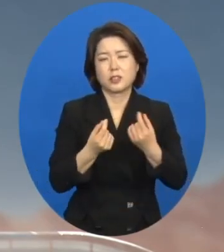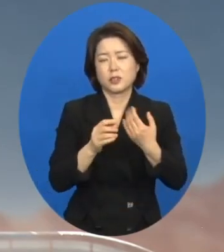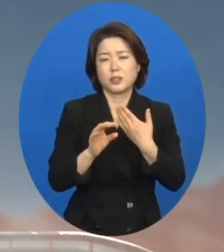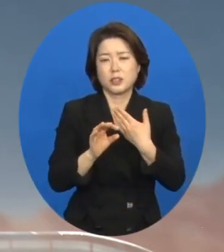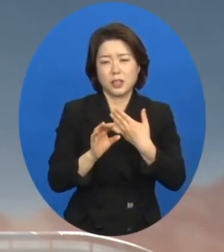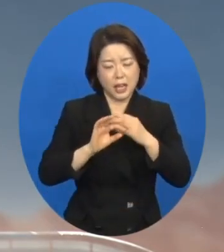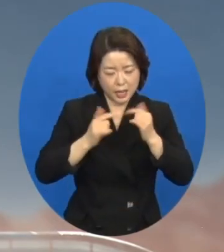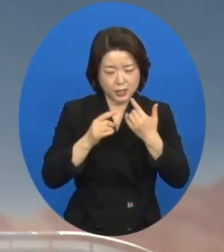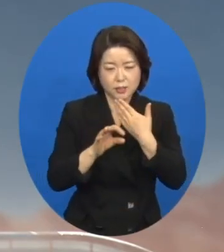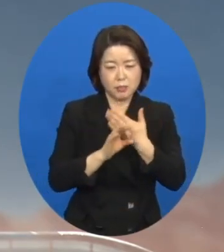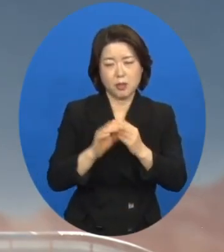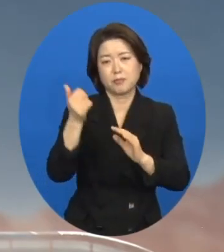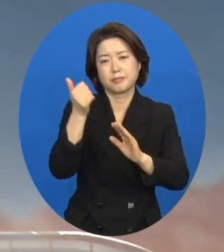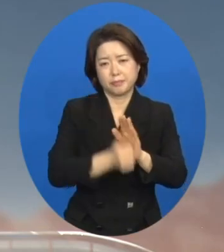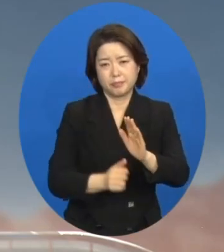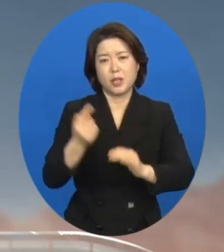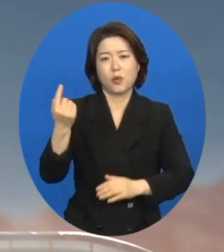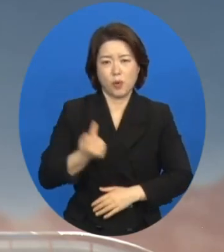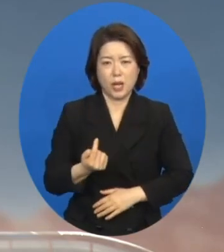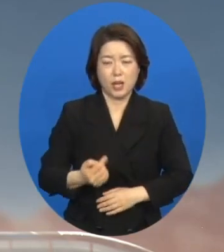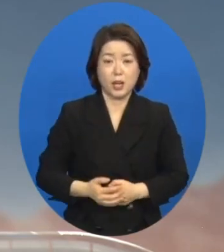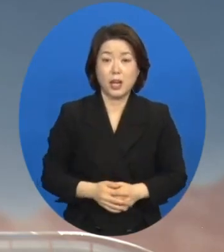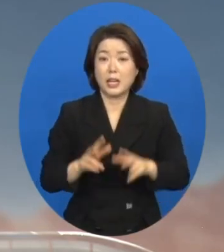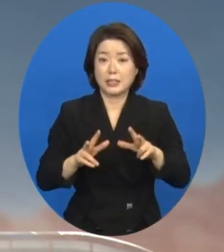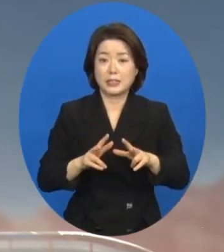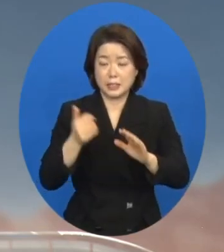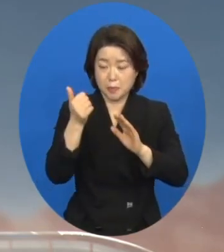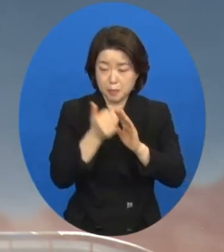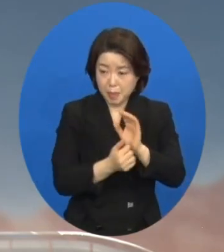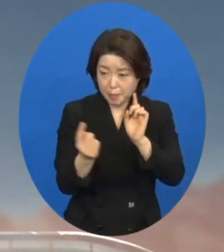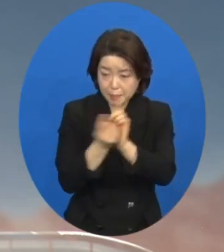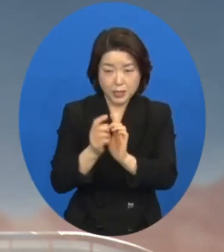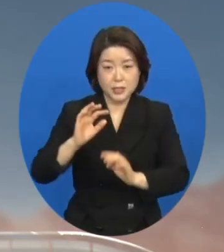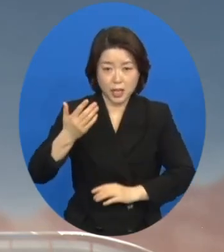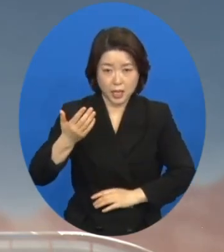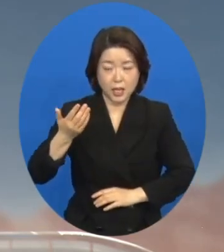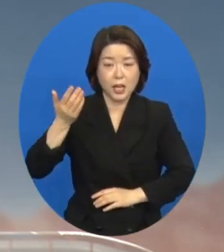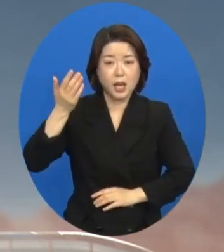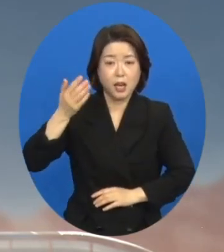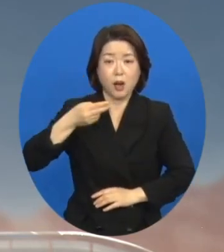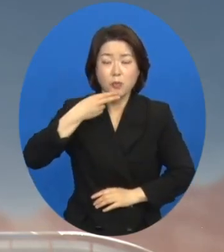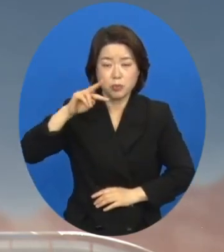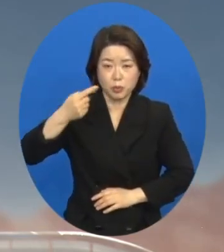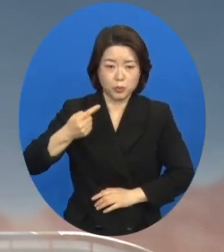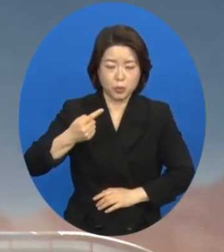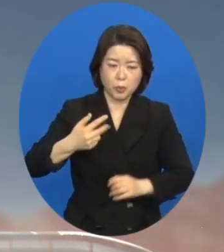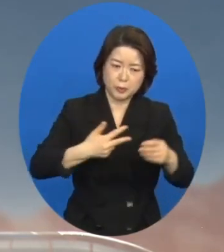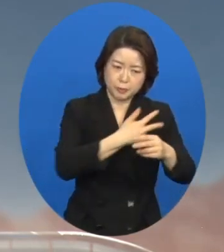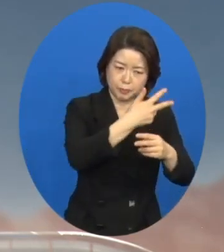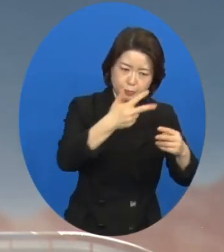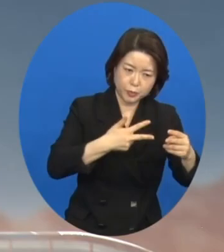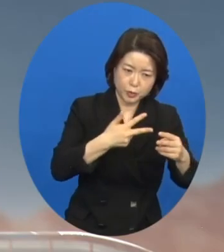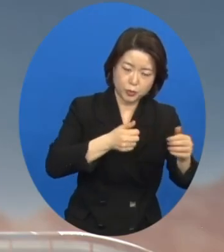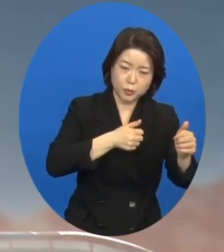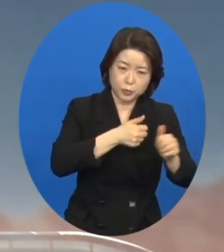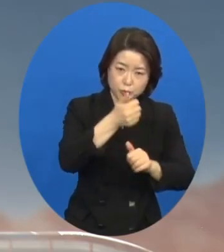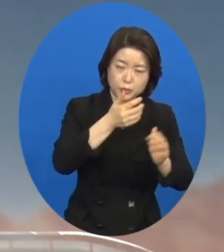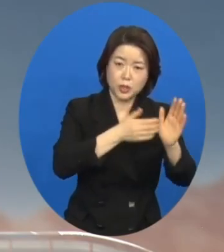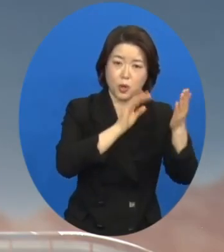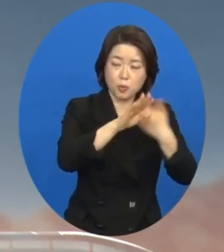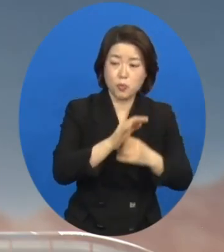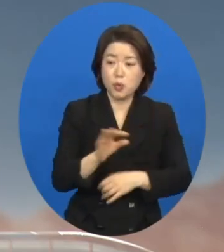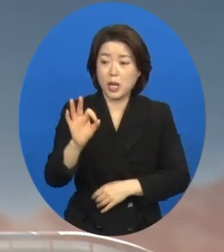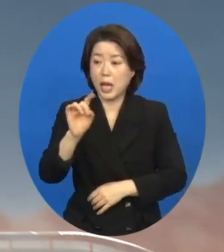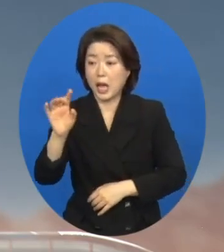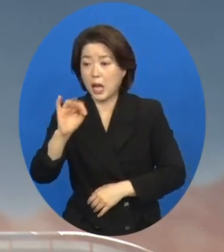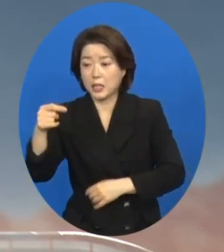패배를 맞이하게 될 겁니다. 지금 패배를 맞이하지 않아도 여리고성 승리 이후 아이성 패배 그 사이에